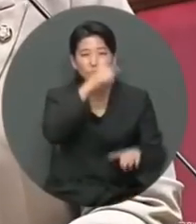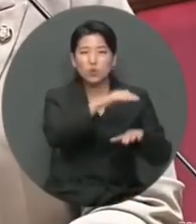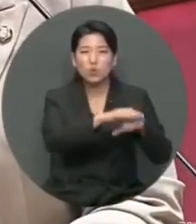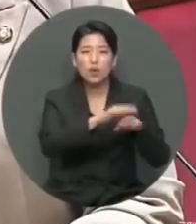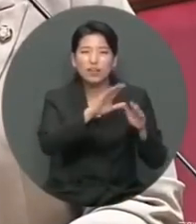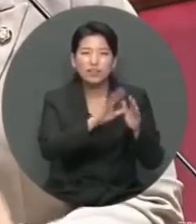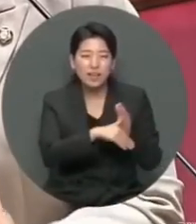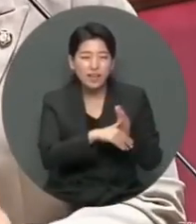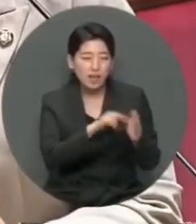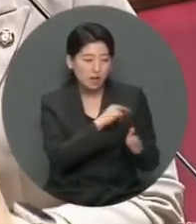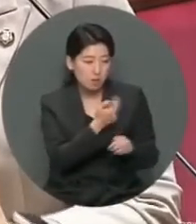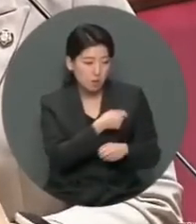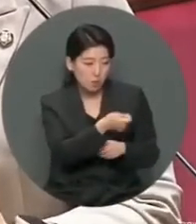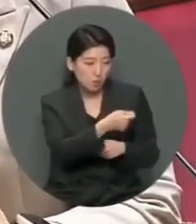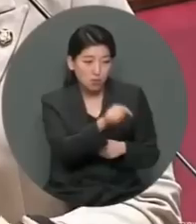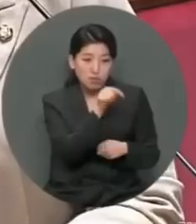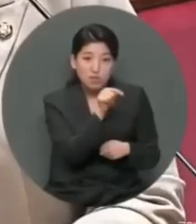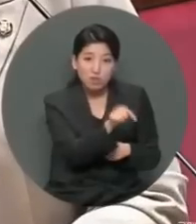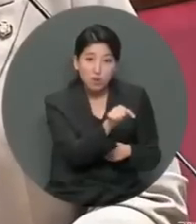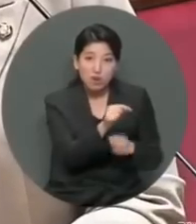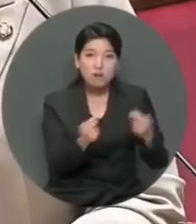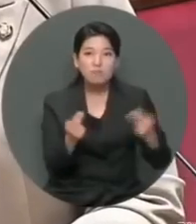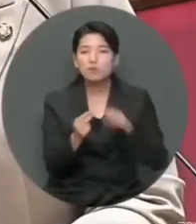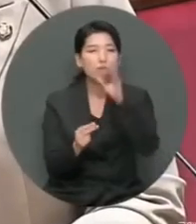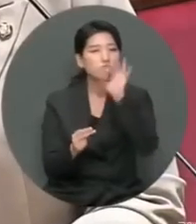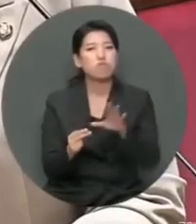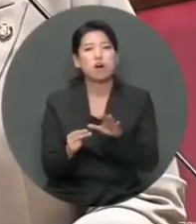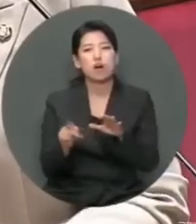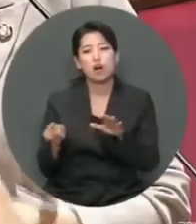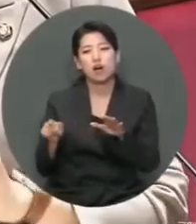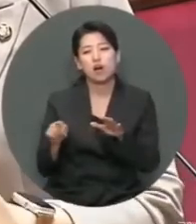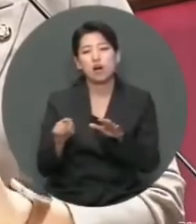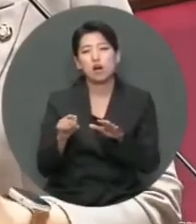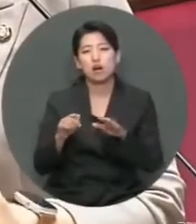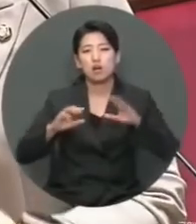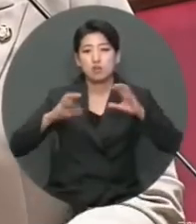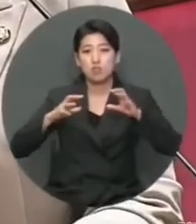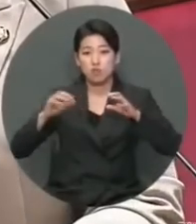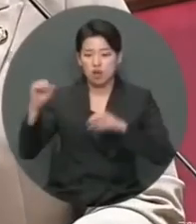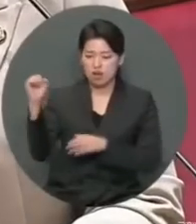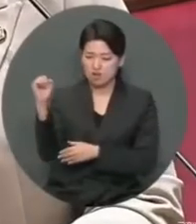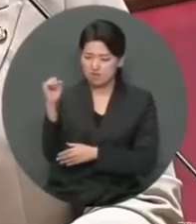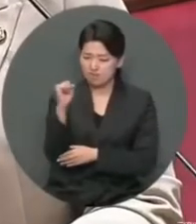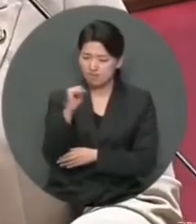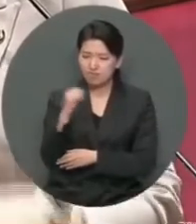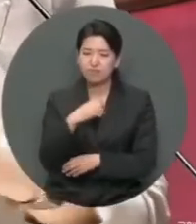선거법 위반 걸리는 거랑은 비교할 수 없을 만큼 굉장히 국가 체제 자체를